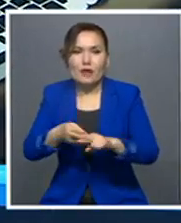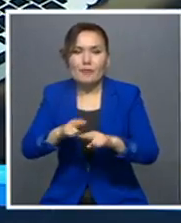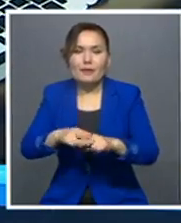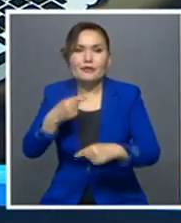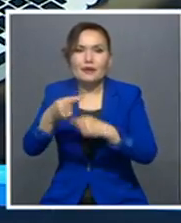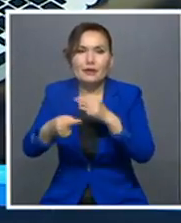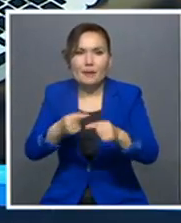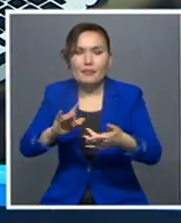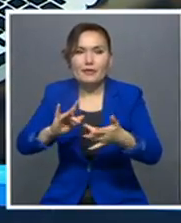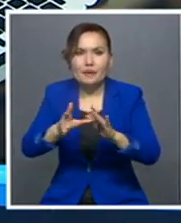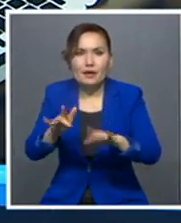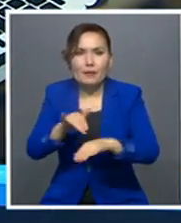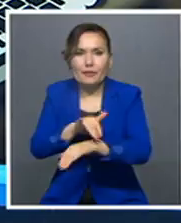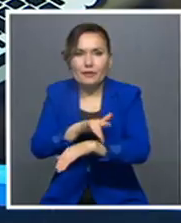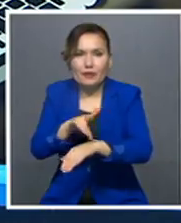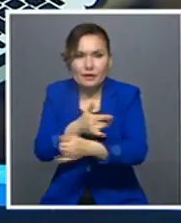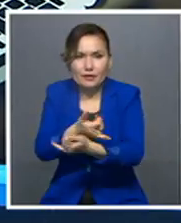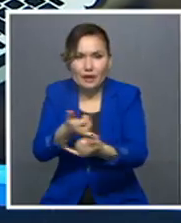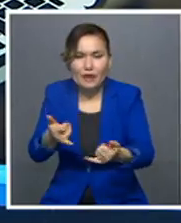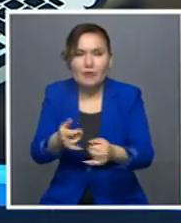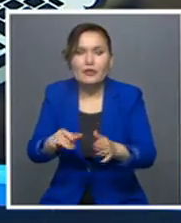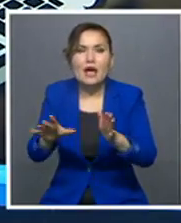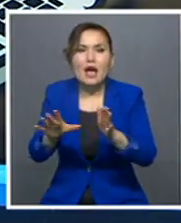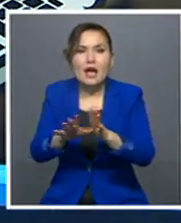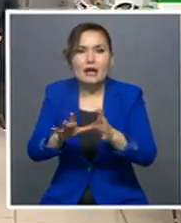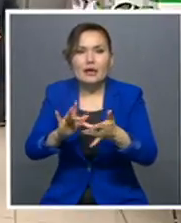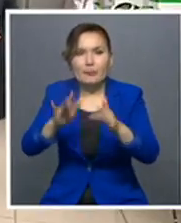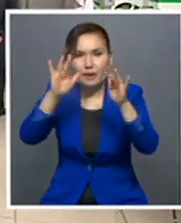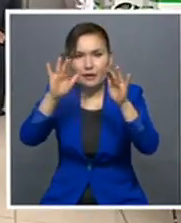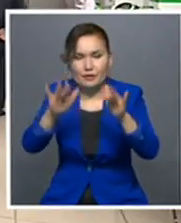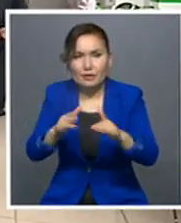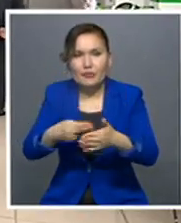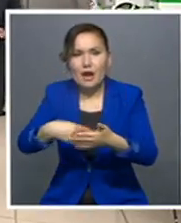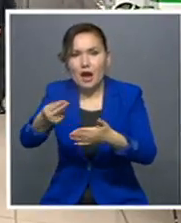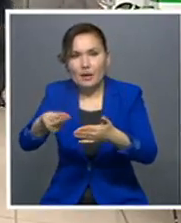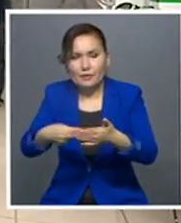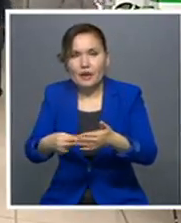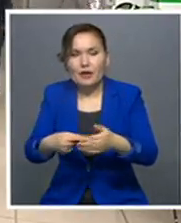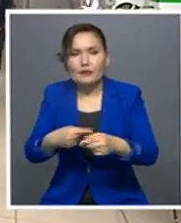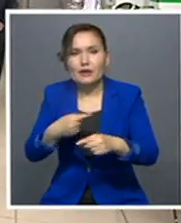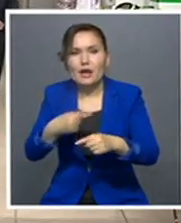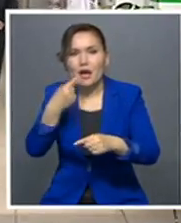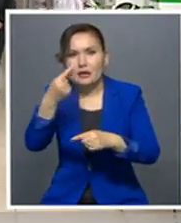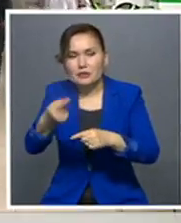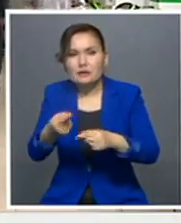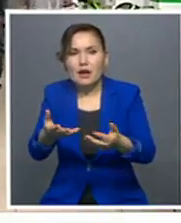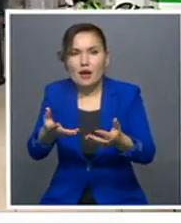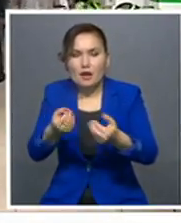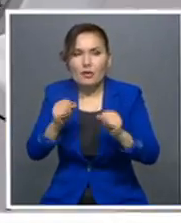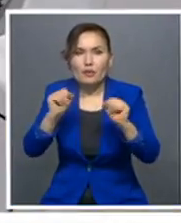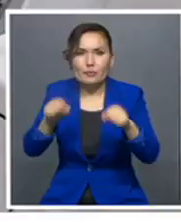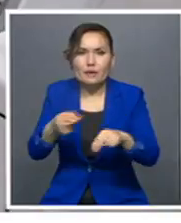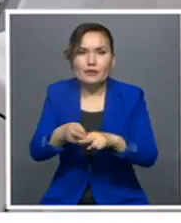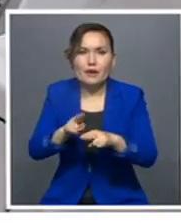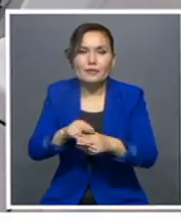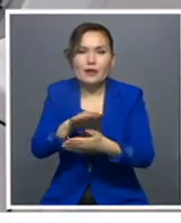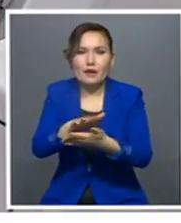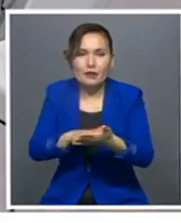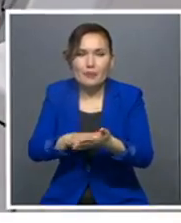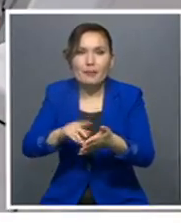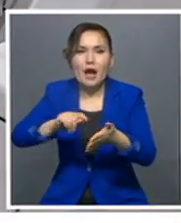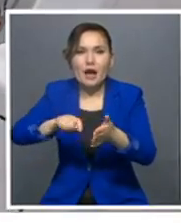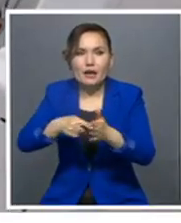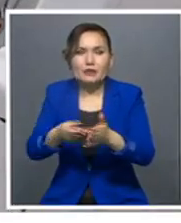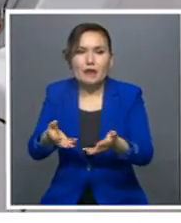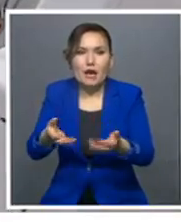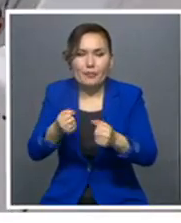порталындағы сервистер бөлімінде орналасқан электрондық цифрлық қолтаңбаны қашықтан алу қызметін таңдауға жет. Әрі қарай кілтті